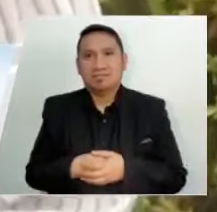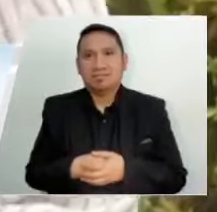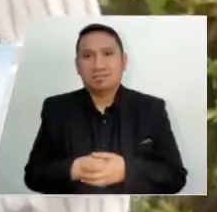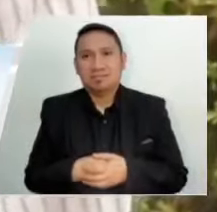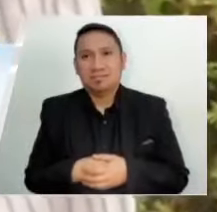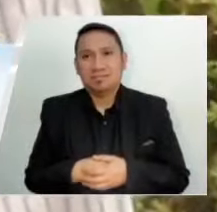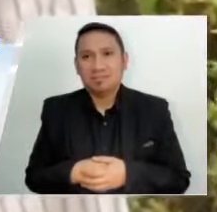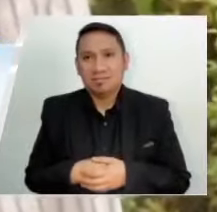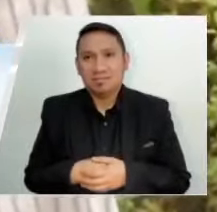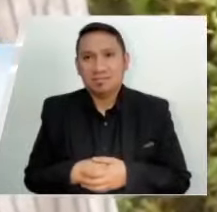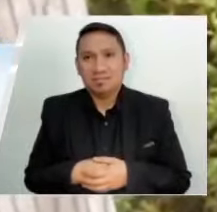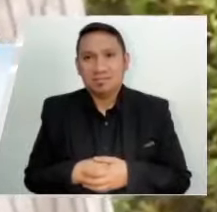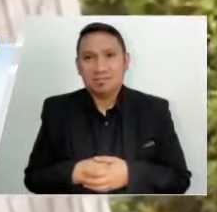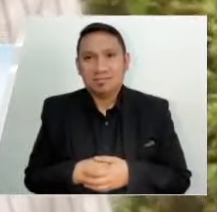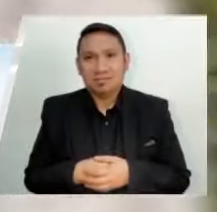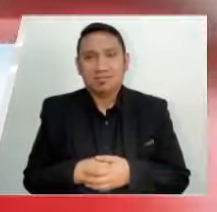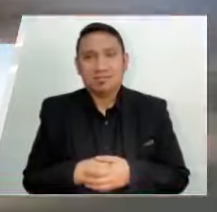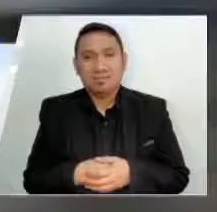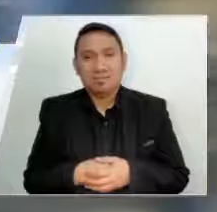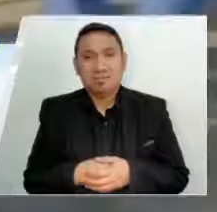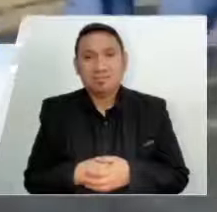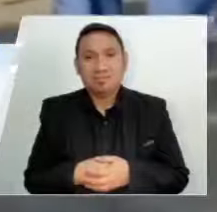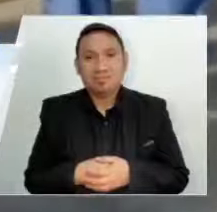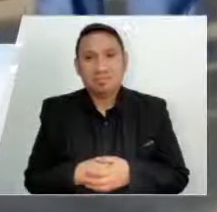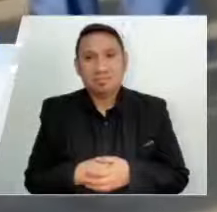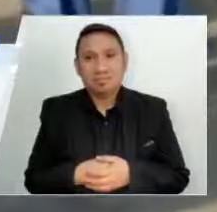lang, parito lang.